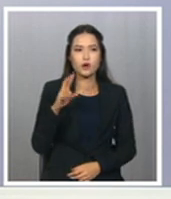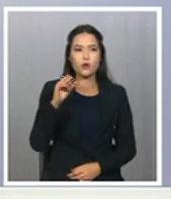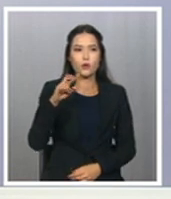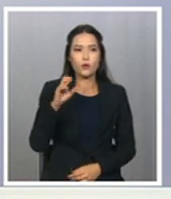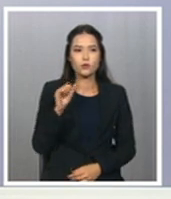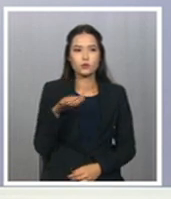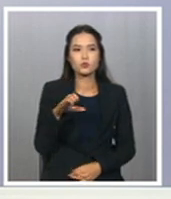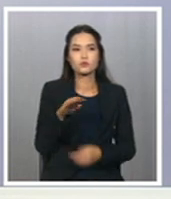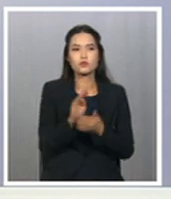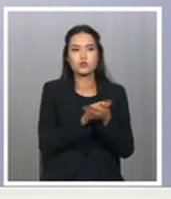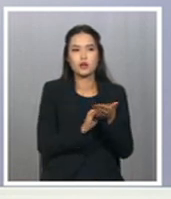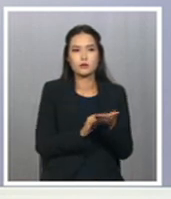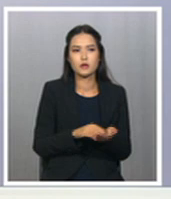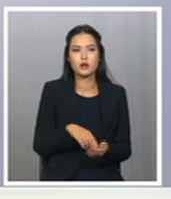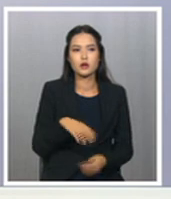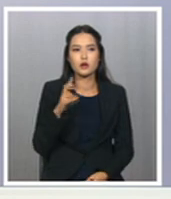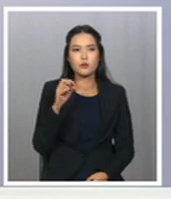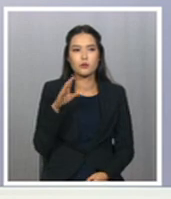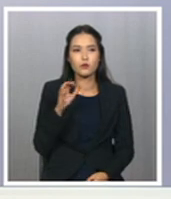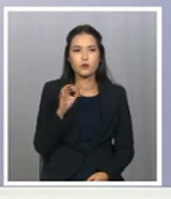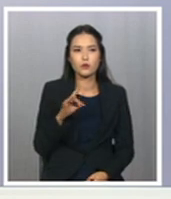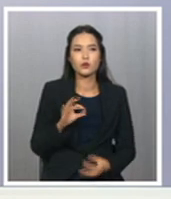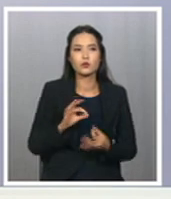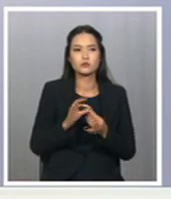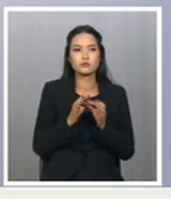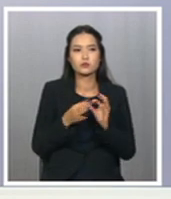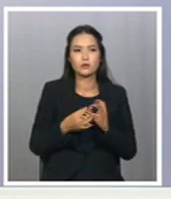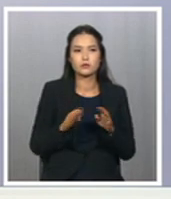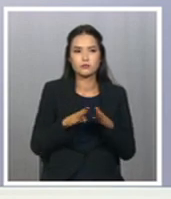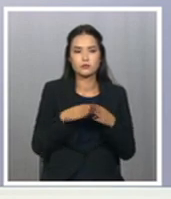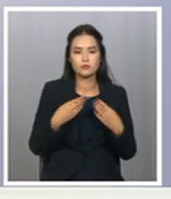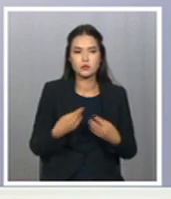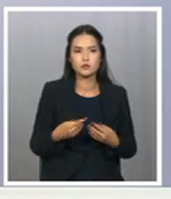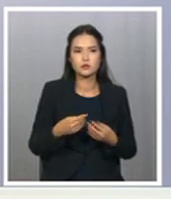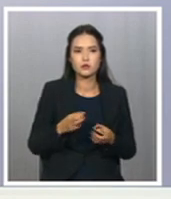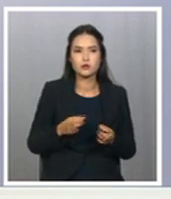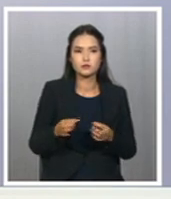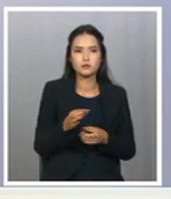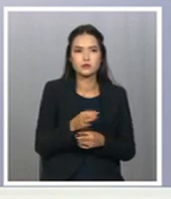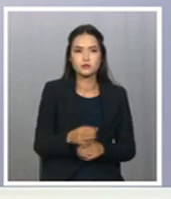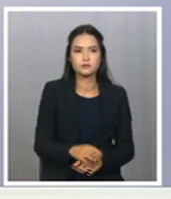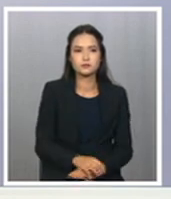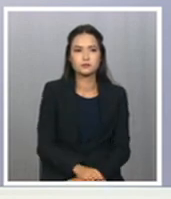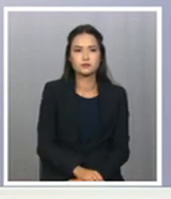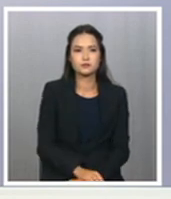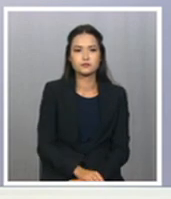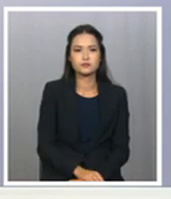конустың жазбасы, бүйір және толық бетінің аудандары.